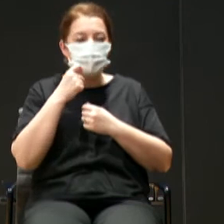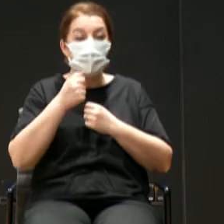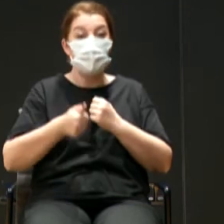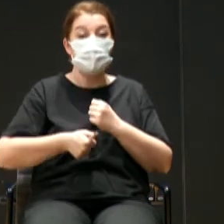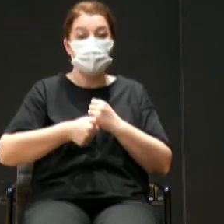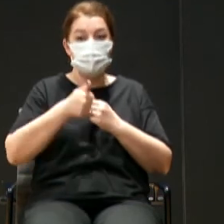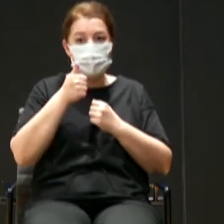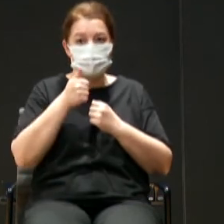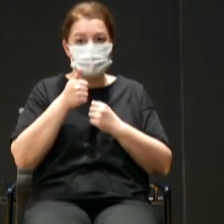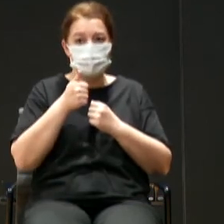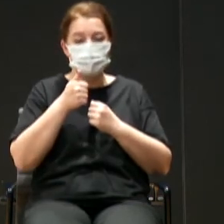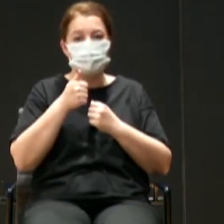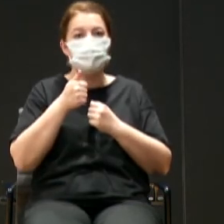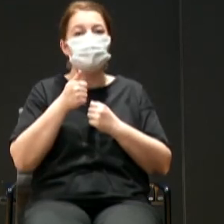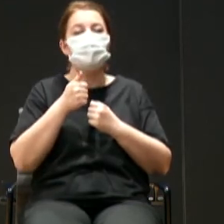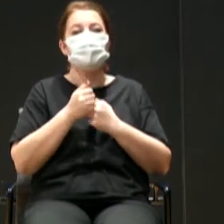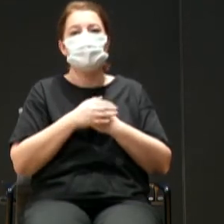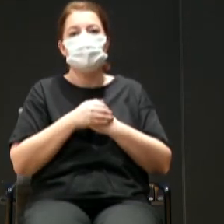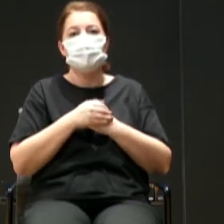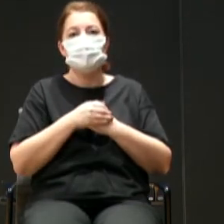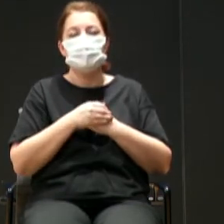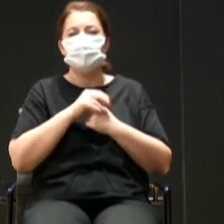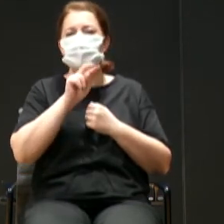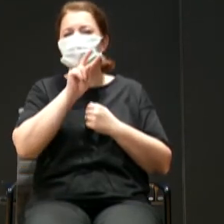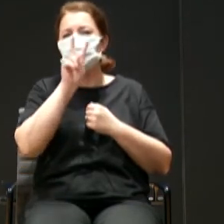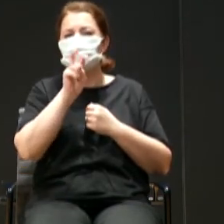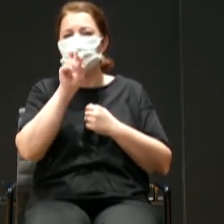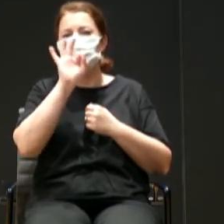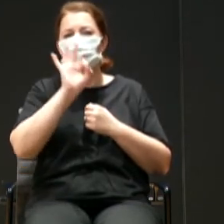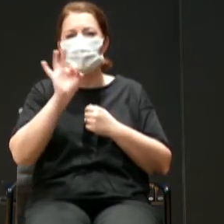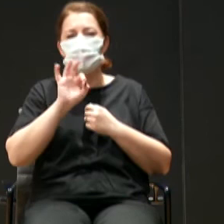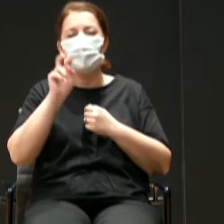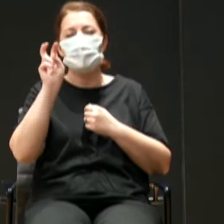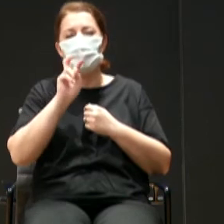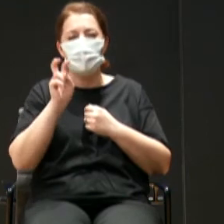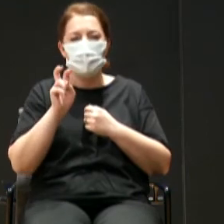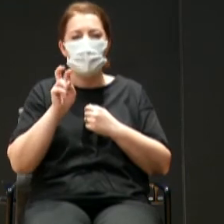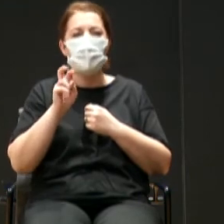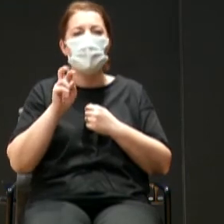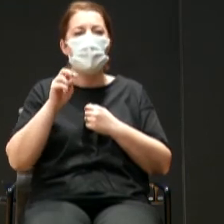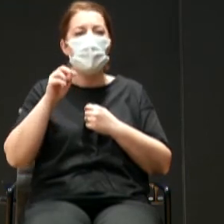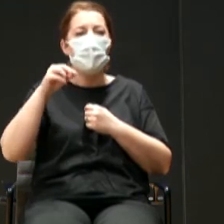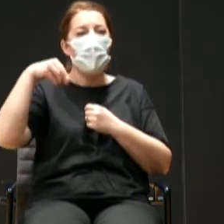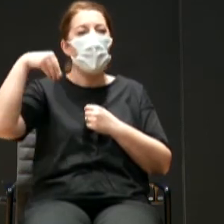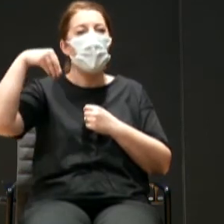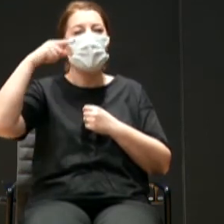başbakanın bilmem kaç bir 28 milyar dolar Hollanda Bankası'nda tek hesabı çıkıyor.